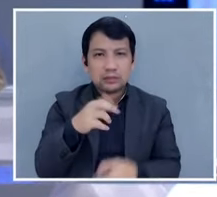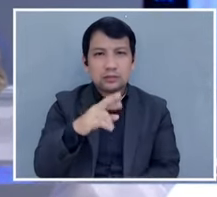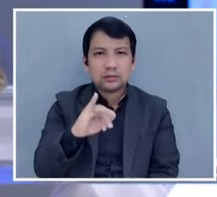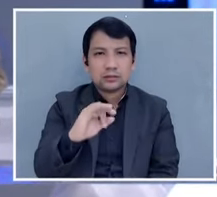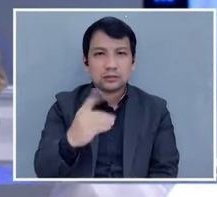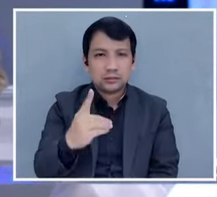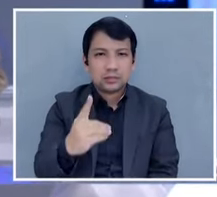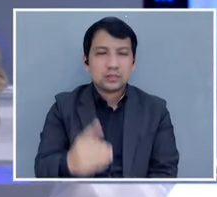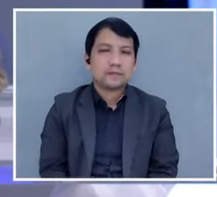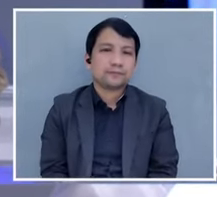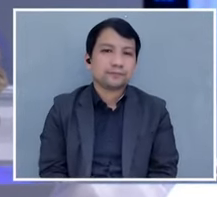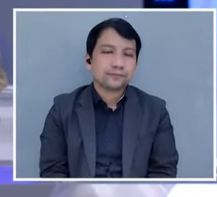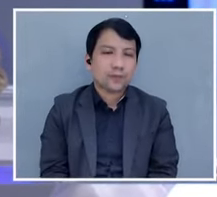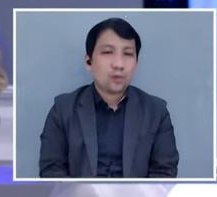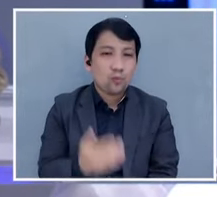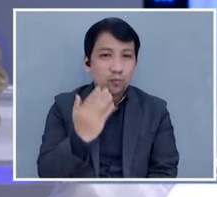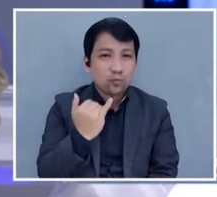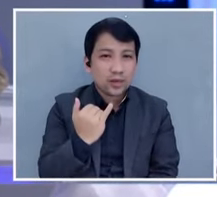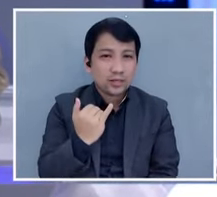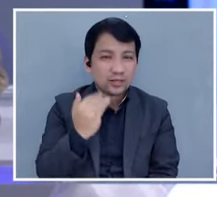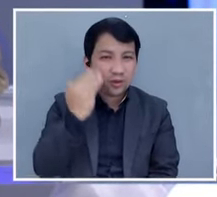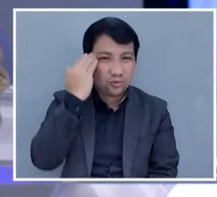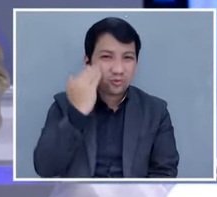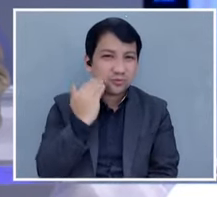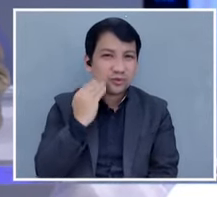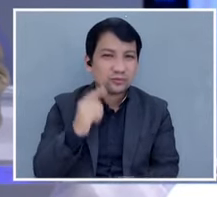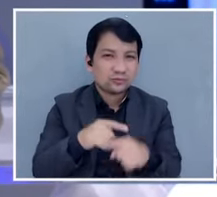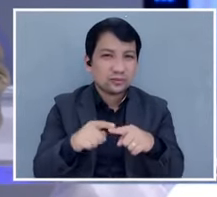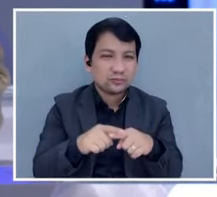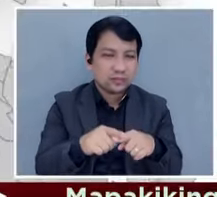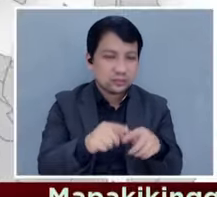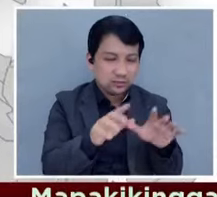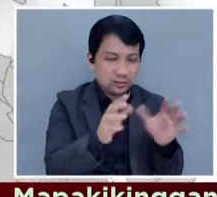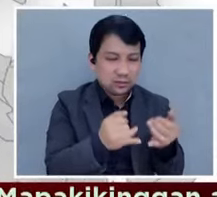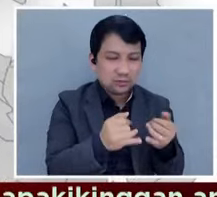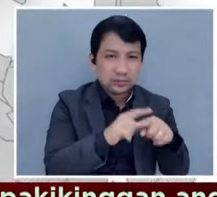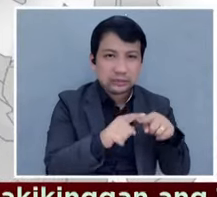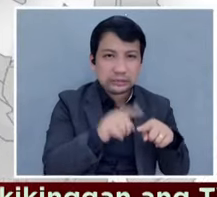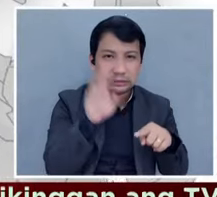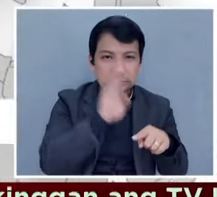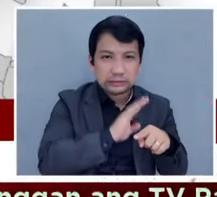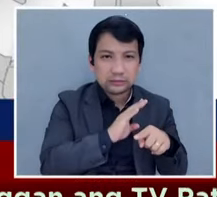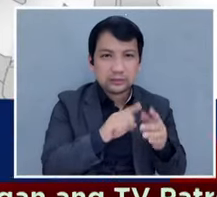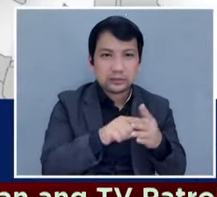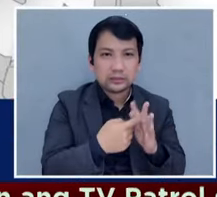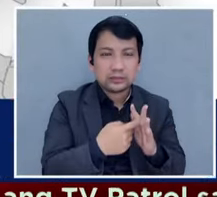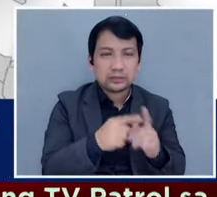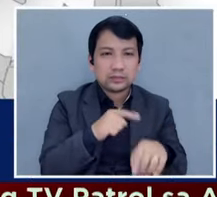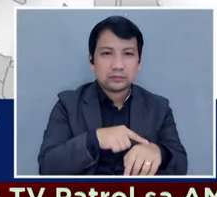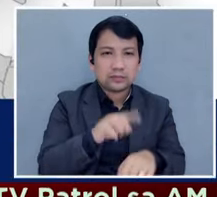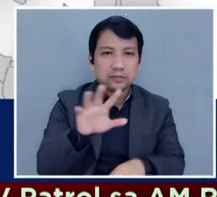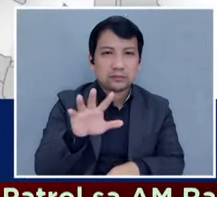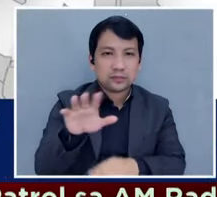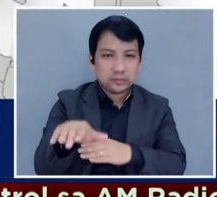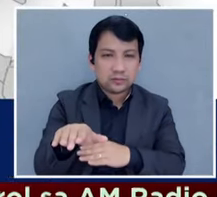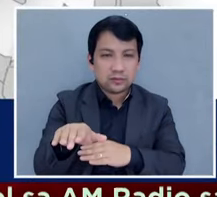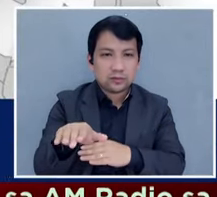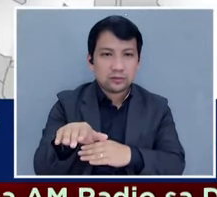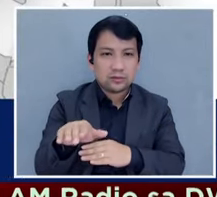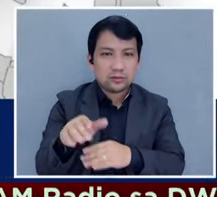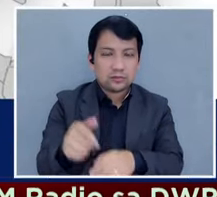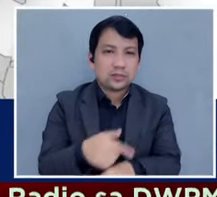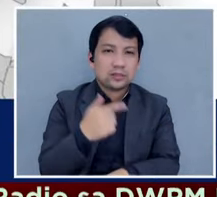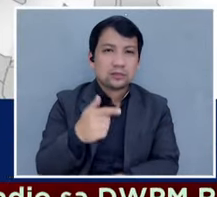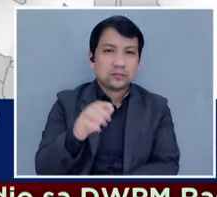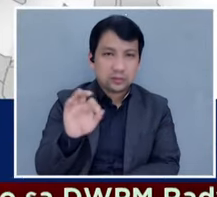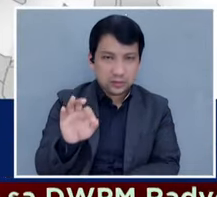kuryente matapos bumagsak nga ang dalawang planta nito. Nagsimula po yung kaninang alas 5 ng hapon at tatagal hanggang alas